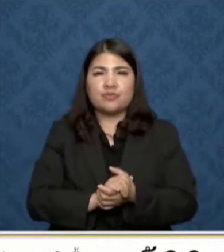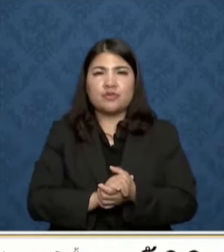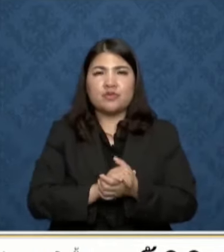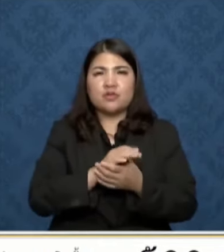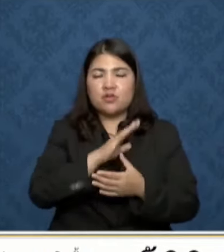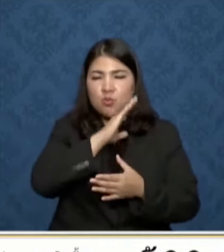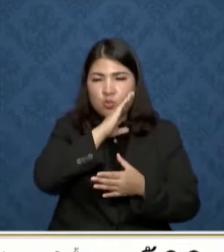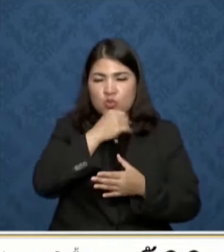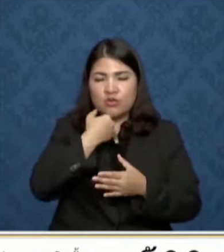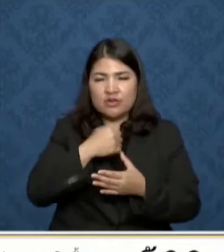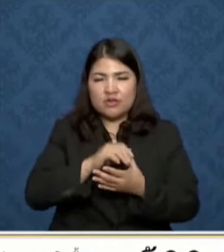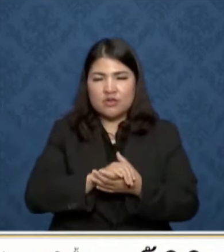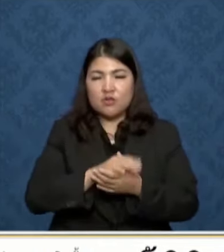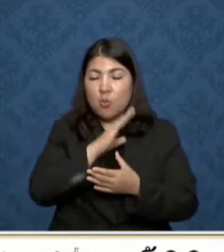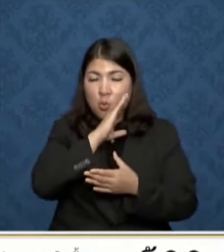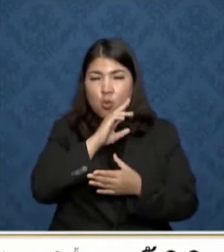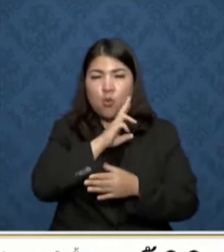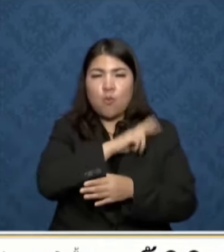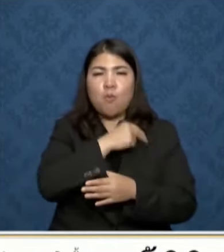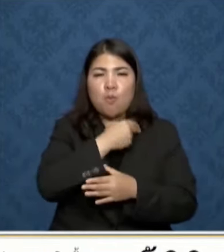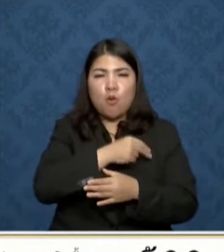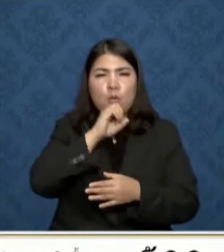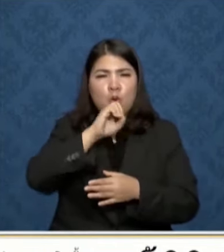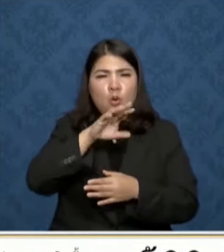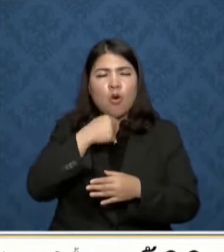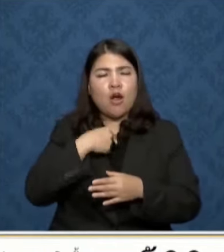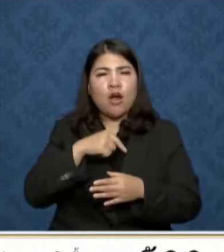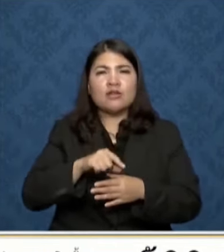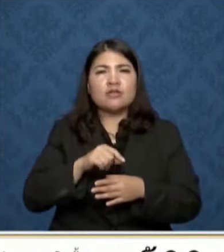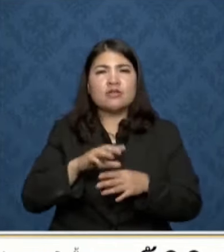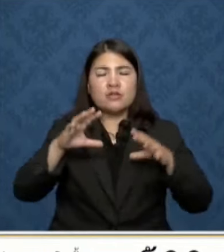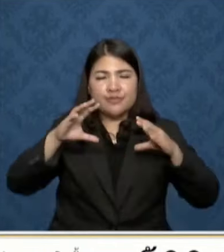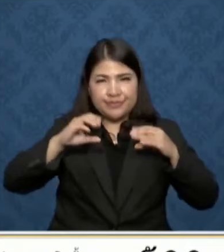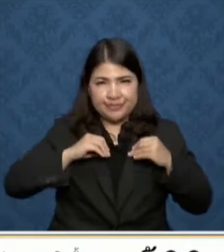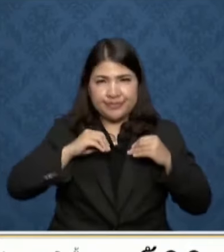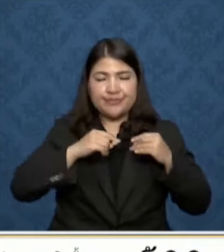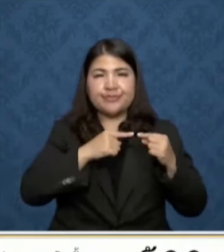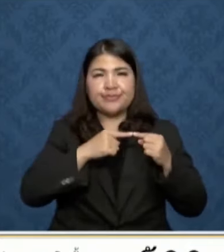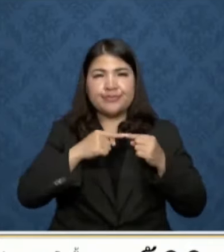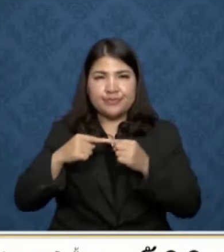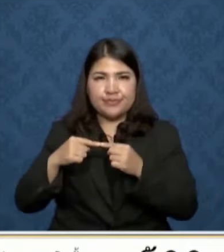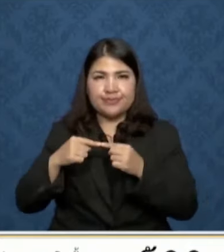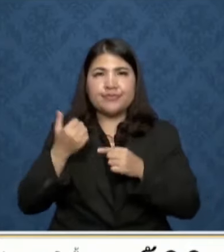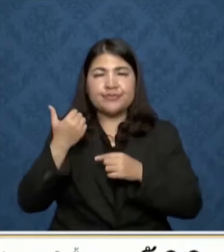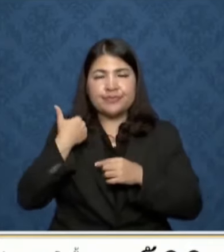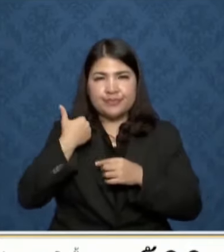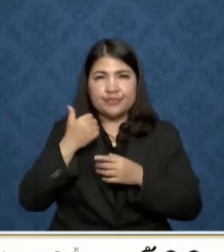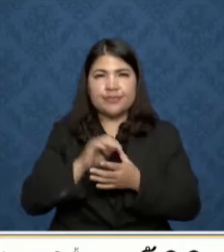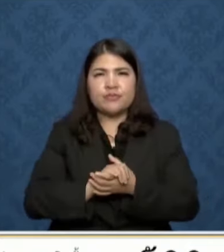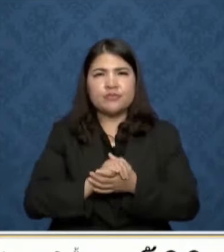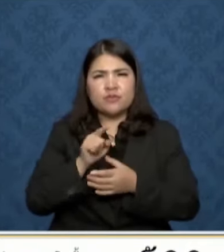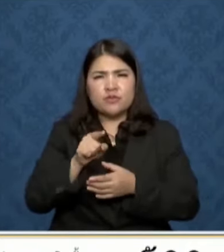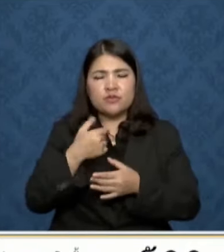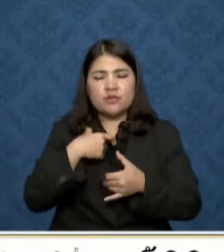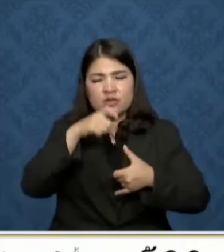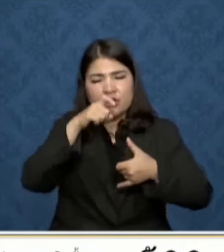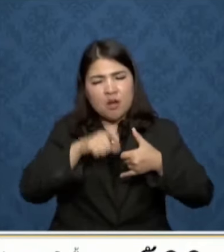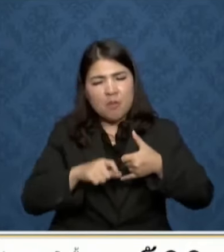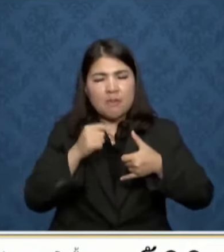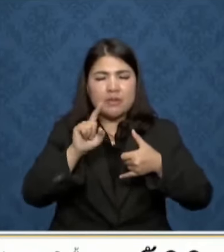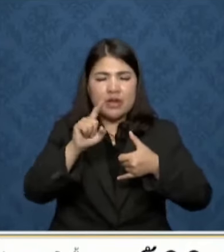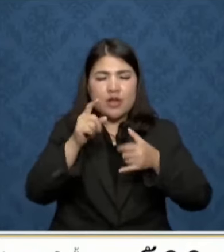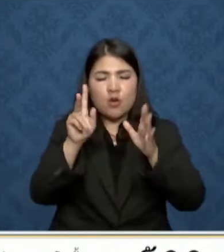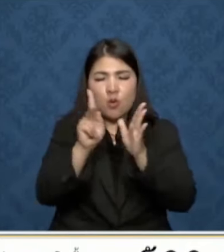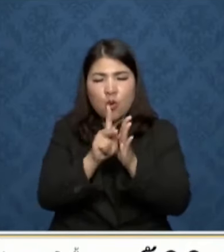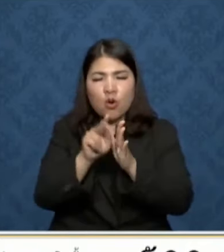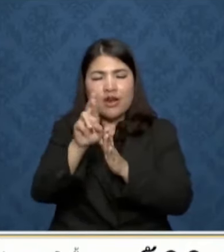แล้วสมุติฐานของเราถ้าคุหมอทุกคนปฏตบิโดยชอบแล้วมันก็นาจะโฟโ dreams didลระเบ